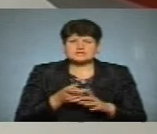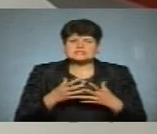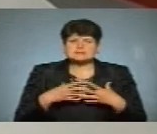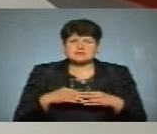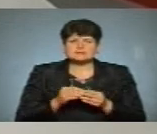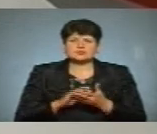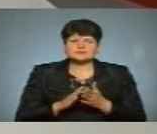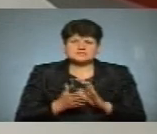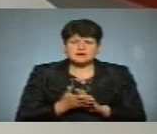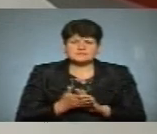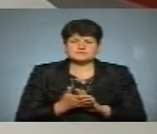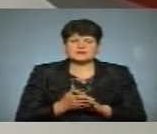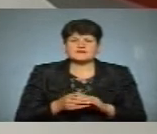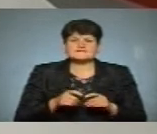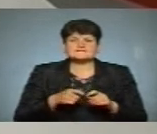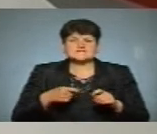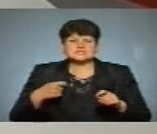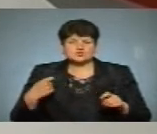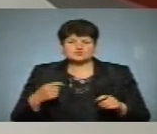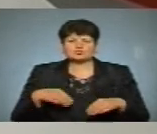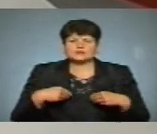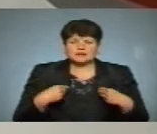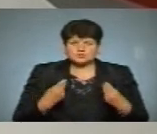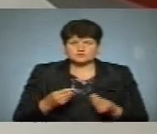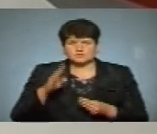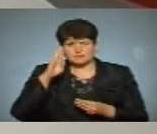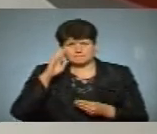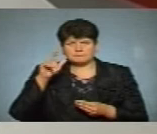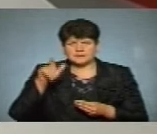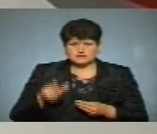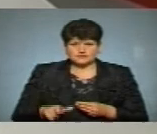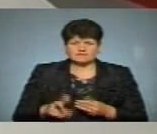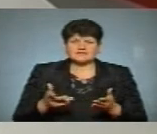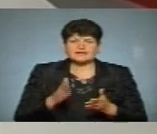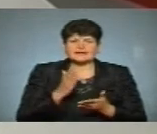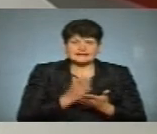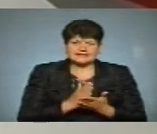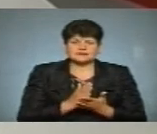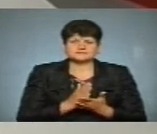безпосередньо за сімейного стану, відстрочка надається призовникам, у яких є